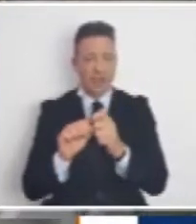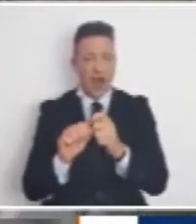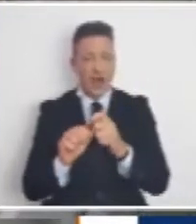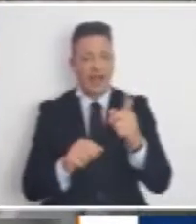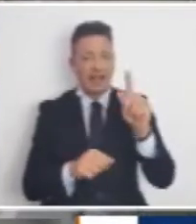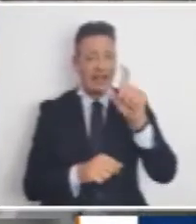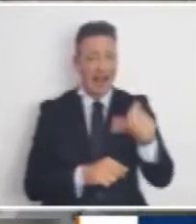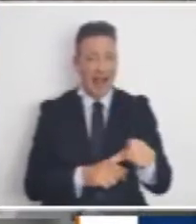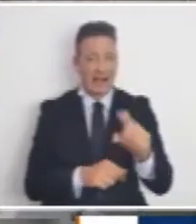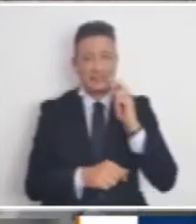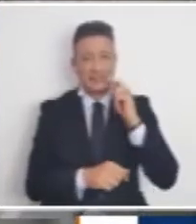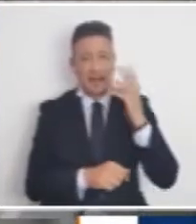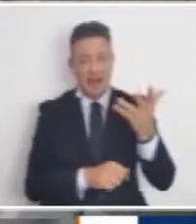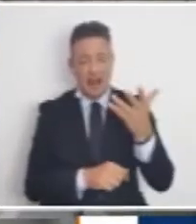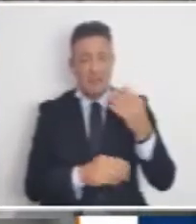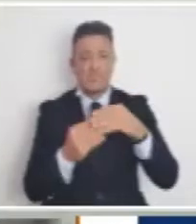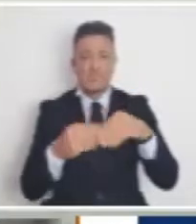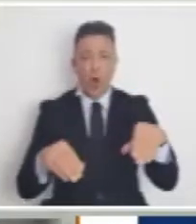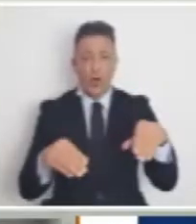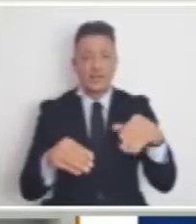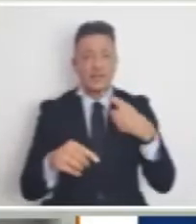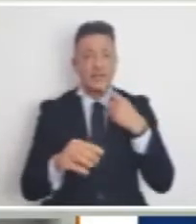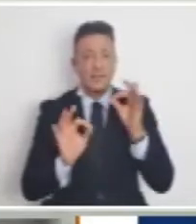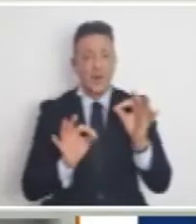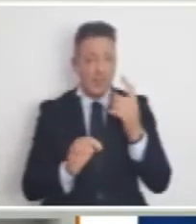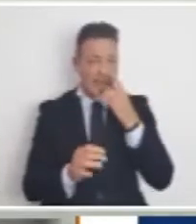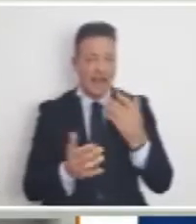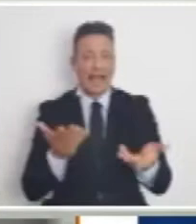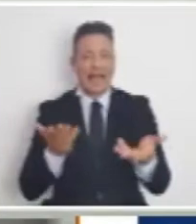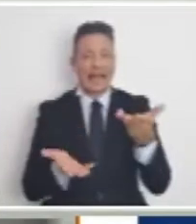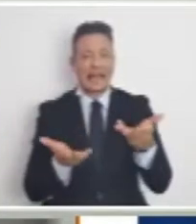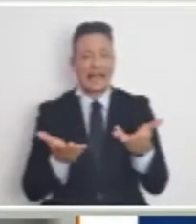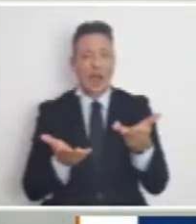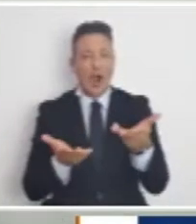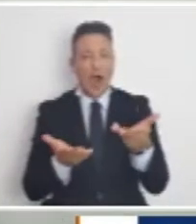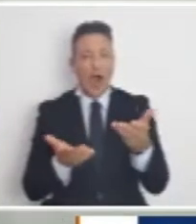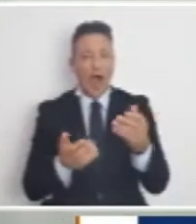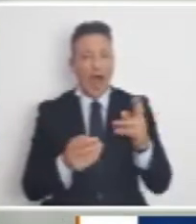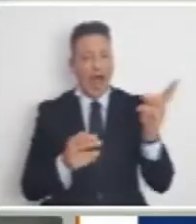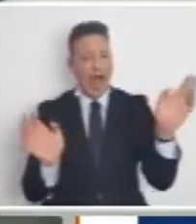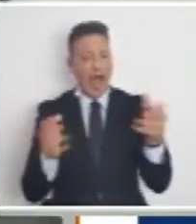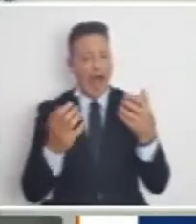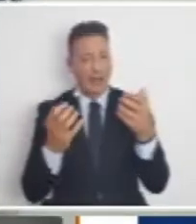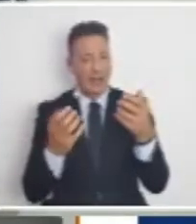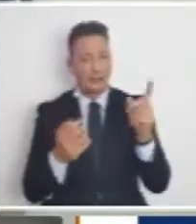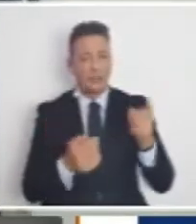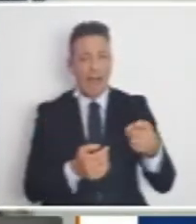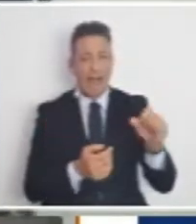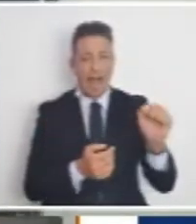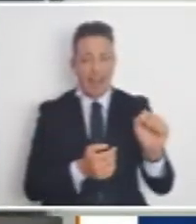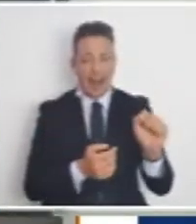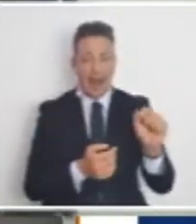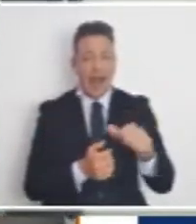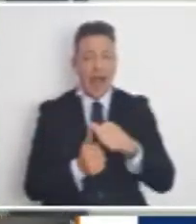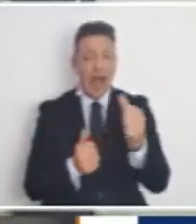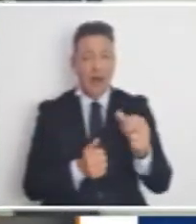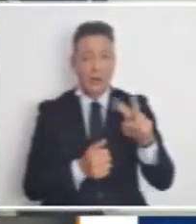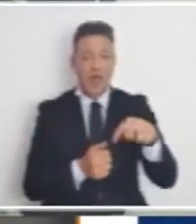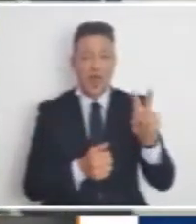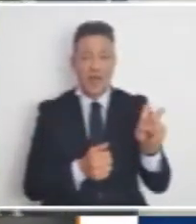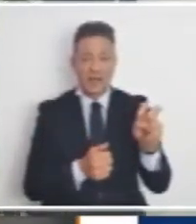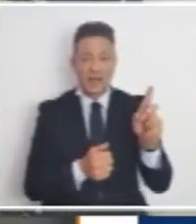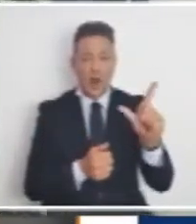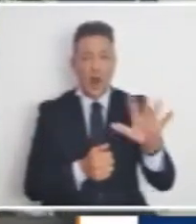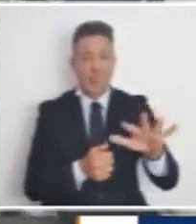nelle mostre ideati allestite dal critico d'arte giuseppe pella l'estate 2020 è dedicata a enrico della torre lombardo della